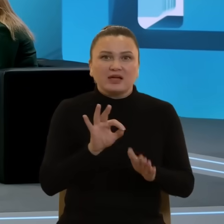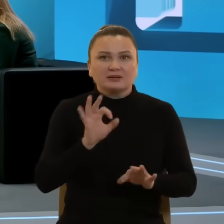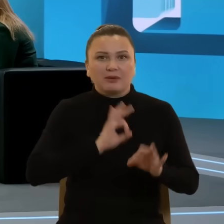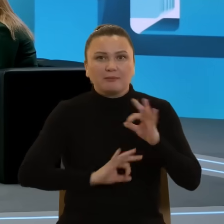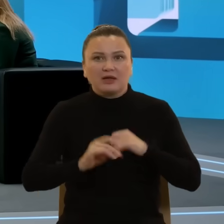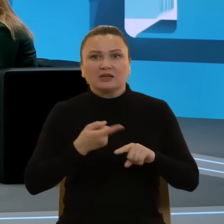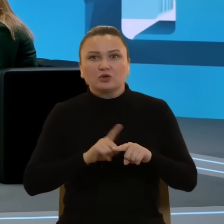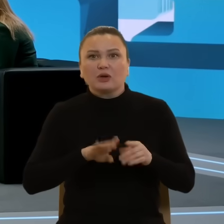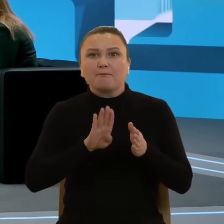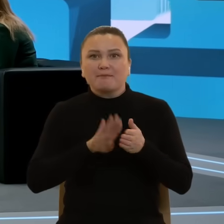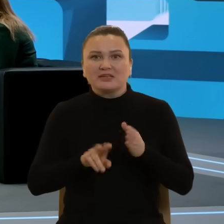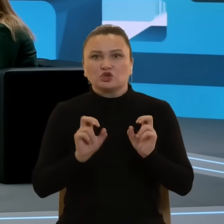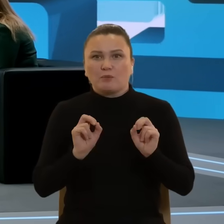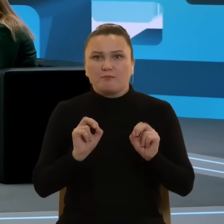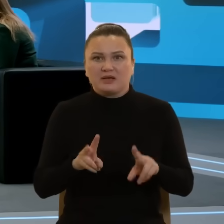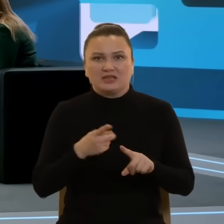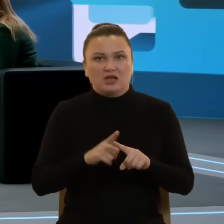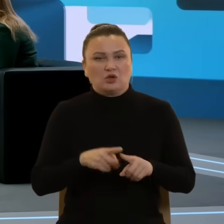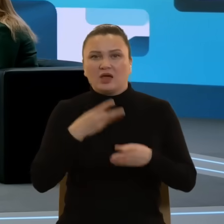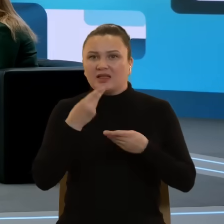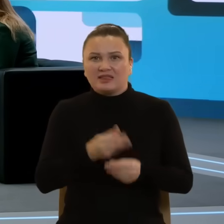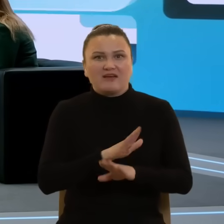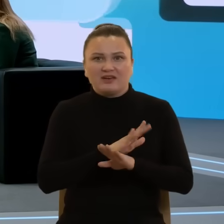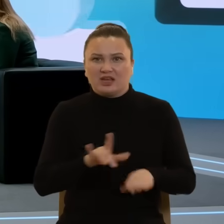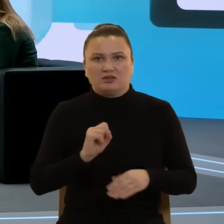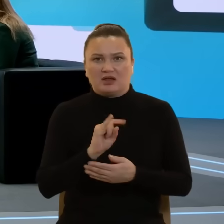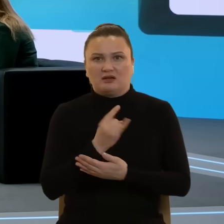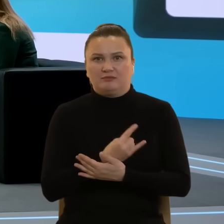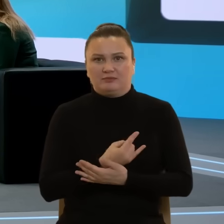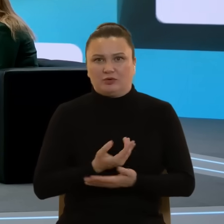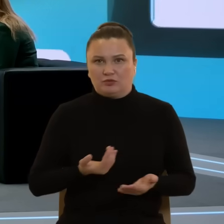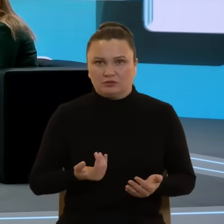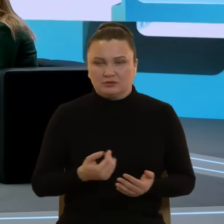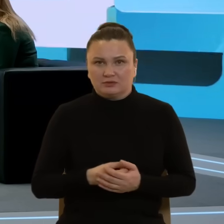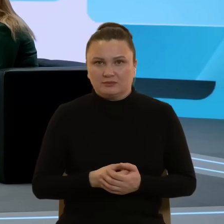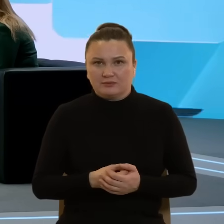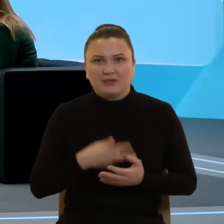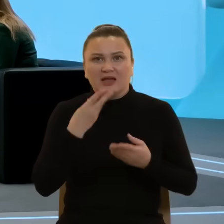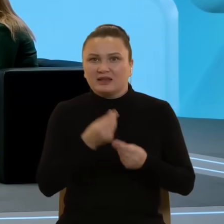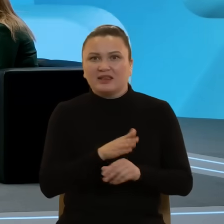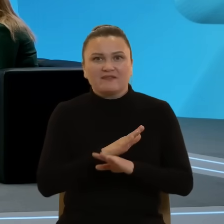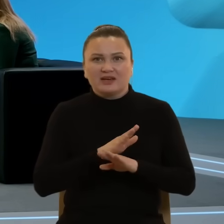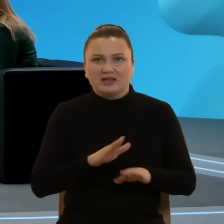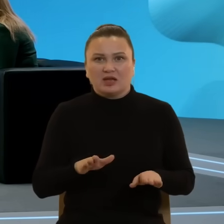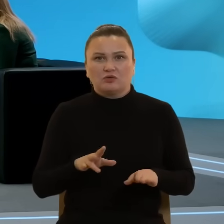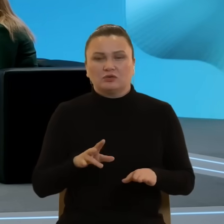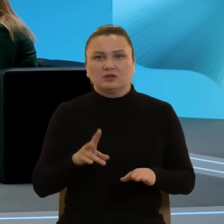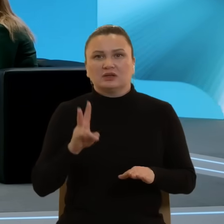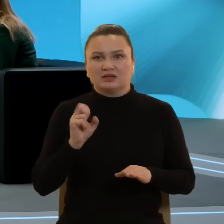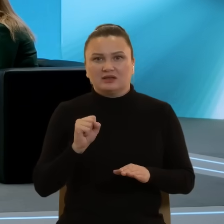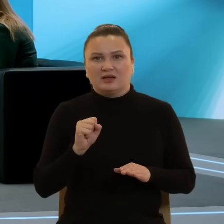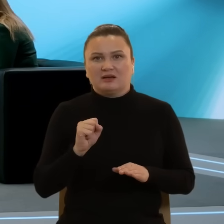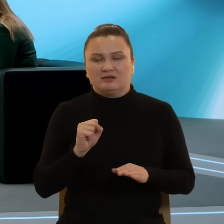препараты, которые безопасны, которые не влияют неблагоприятно на течение беременности, не влияют негативно